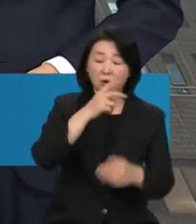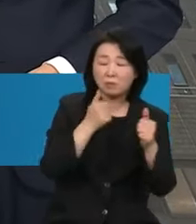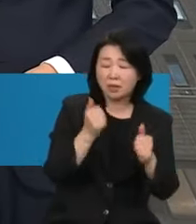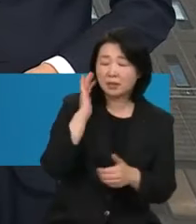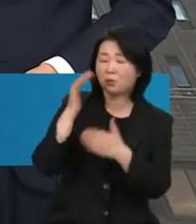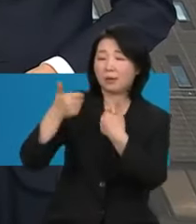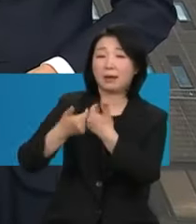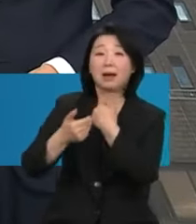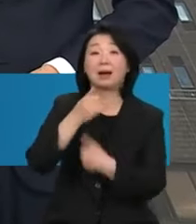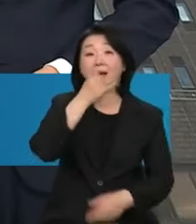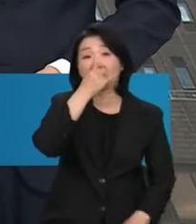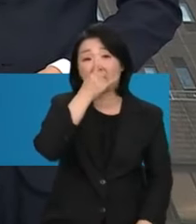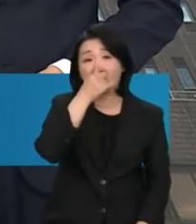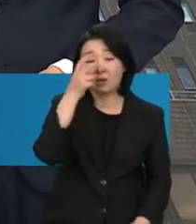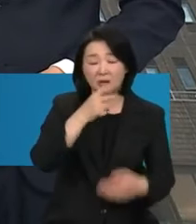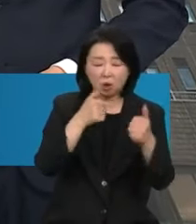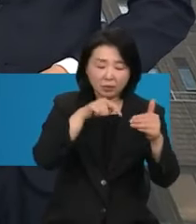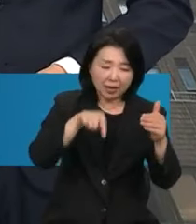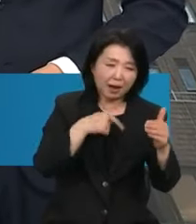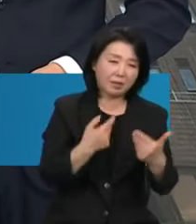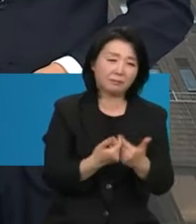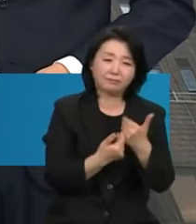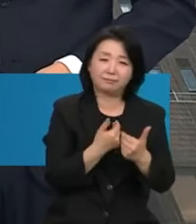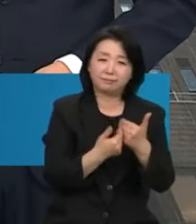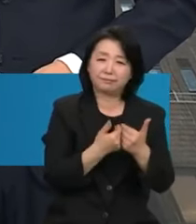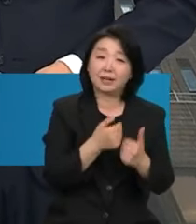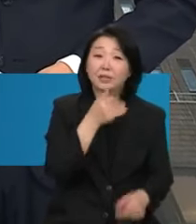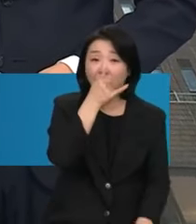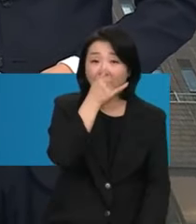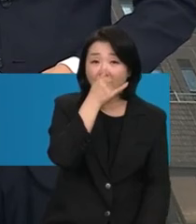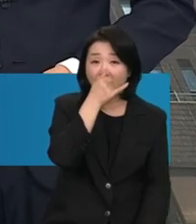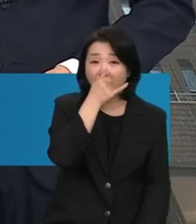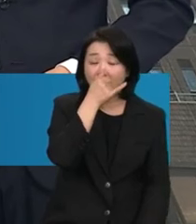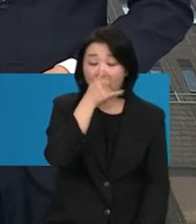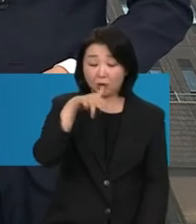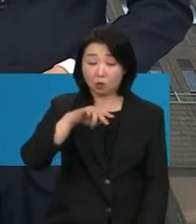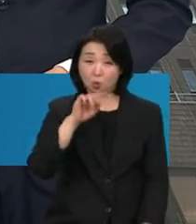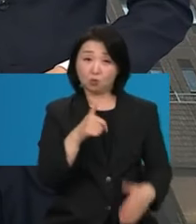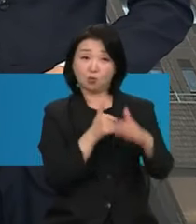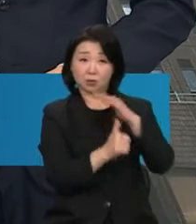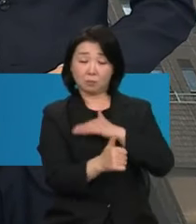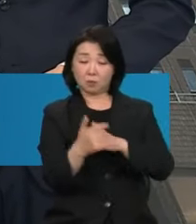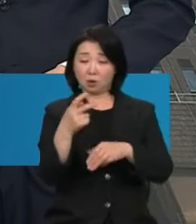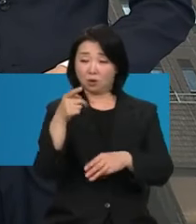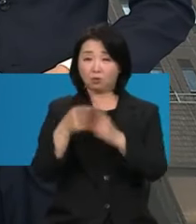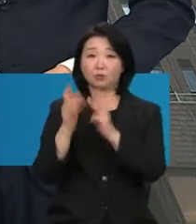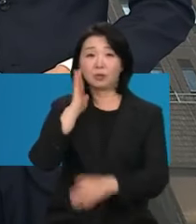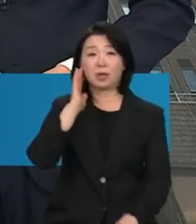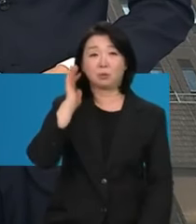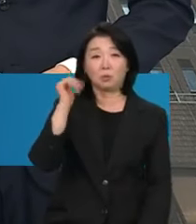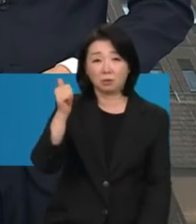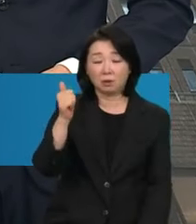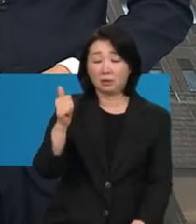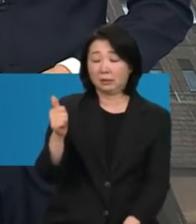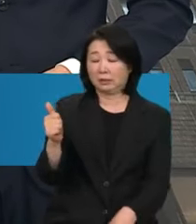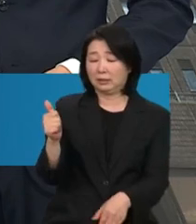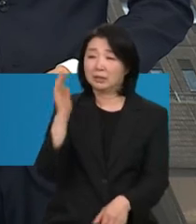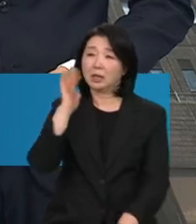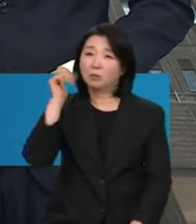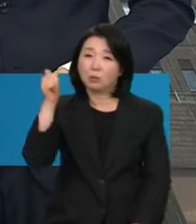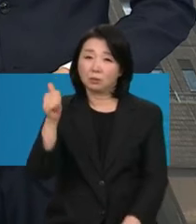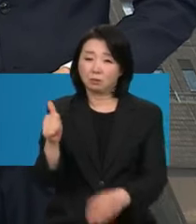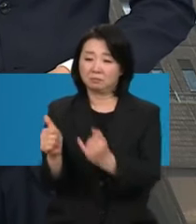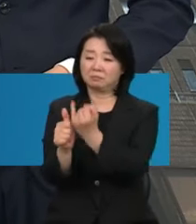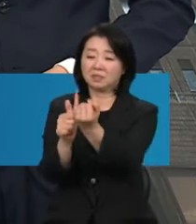말이 나오면서 검찰 내부가 술렁이고 있습니다. 이런 가운데 조국 대표는 윤 대통령이 자신과 김 여사를 위해